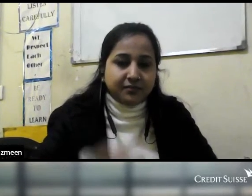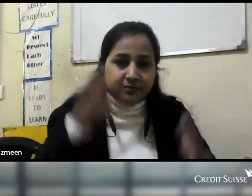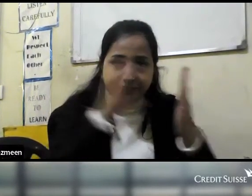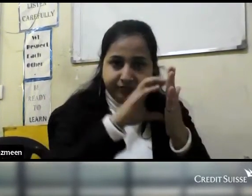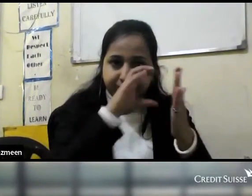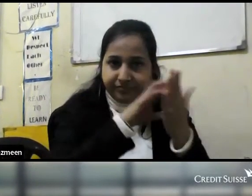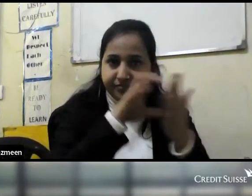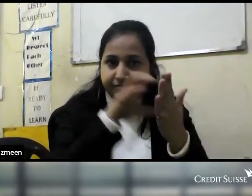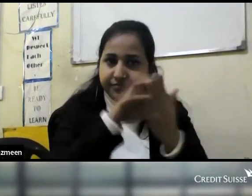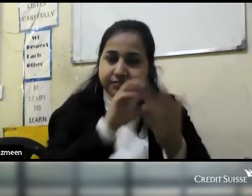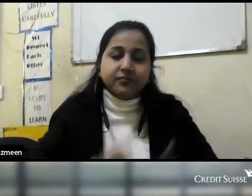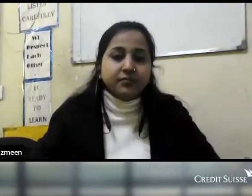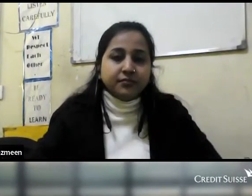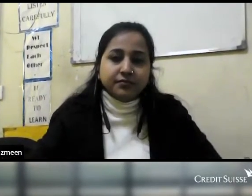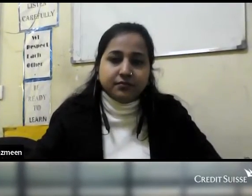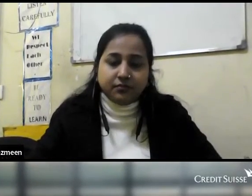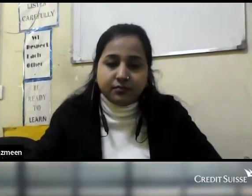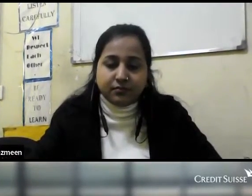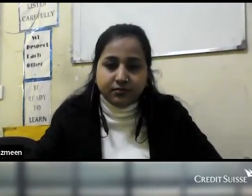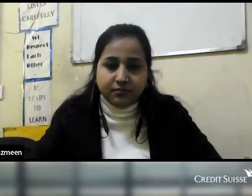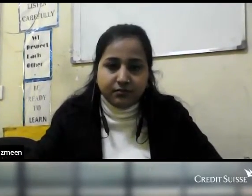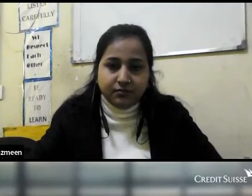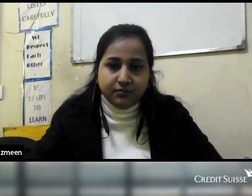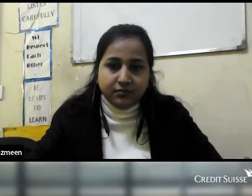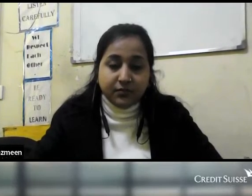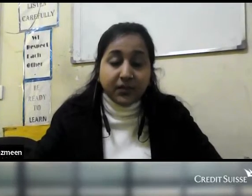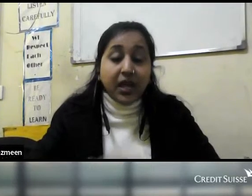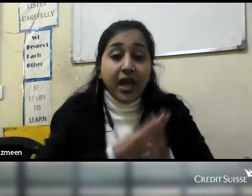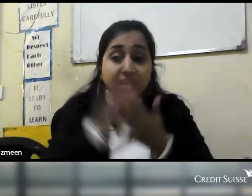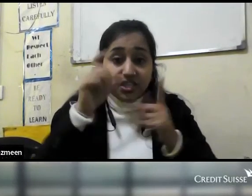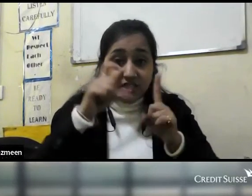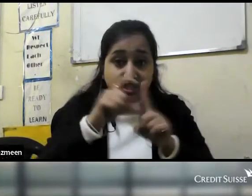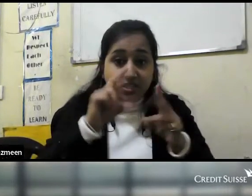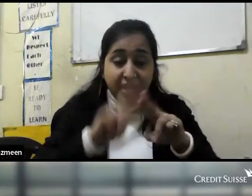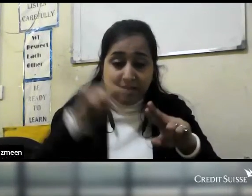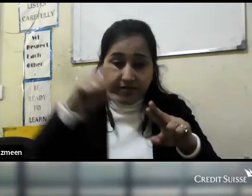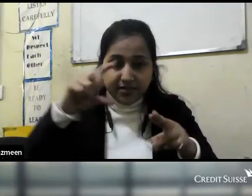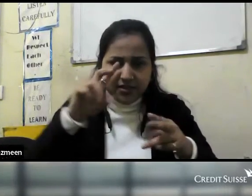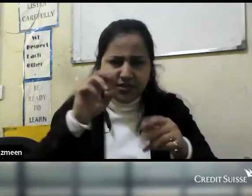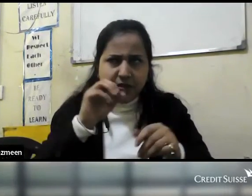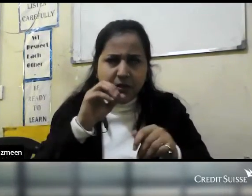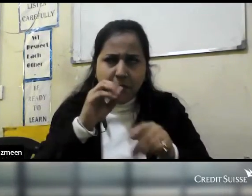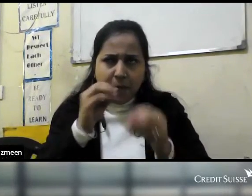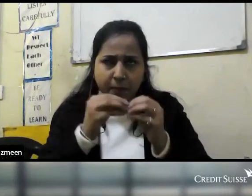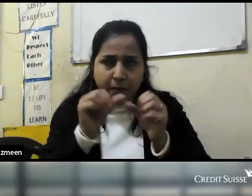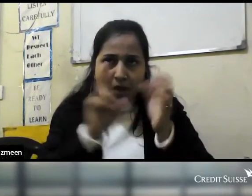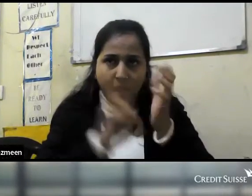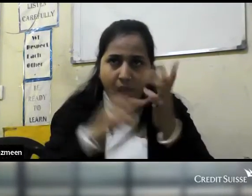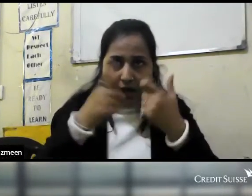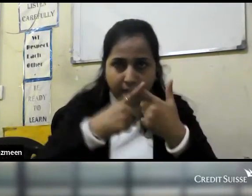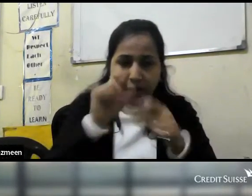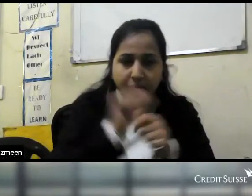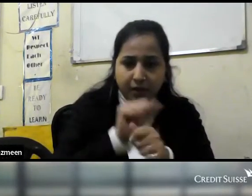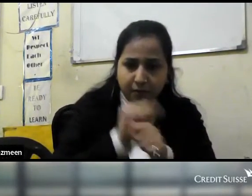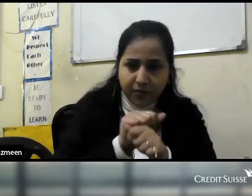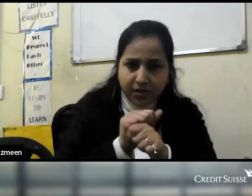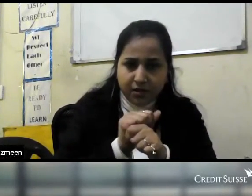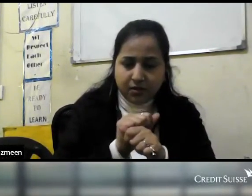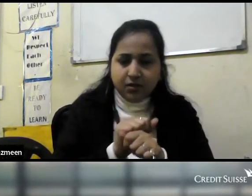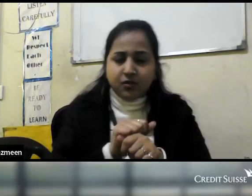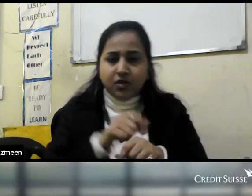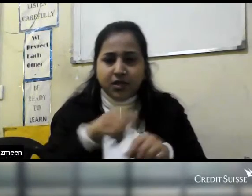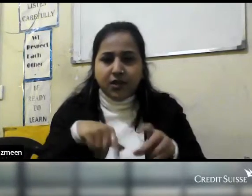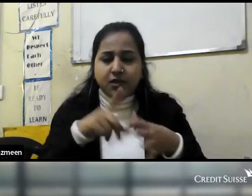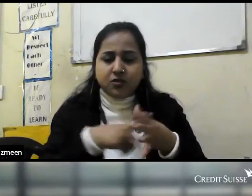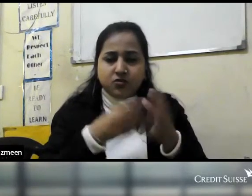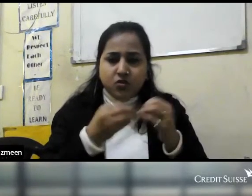लोग समझ सकें कि किस तरह से HDFC बैंक इसमें काम कर रहा है और उसके हिसाब से अपना रोजगार शुरू करें.